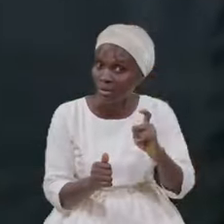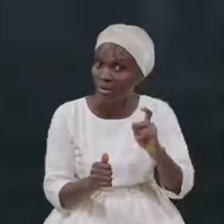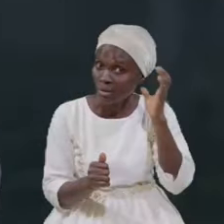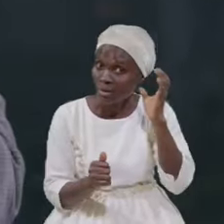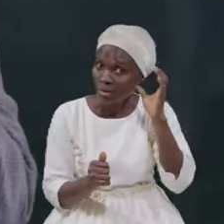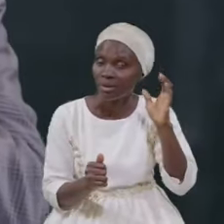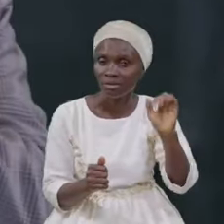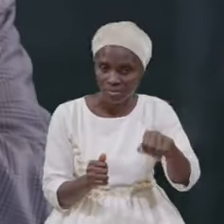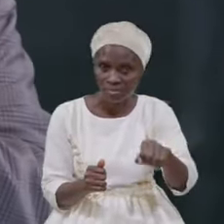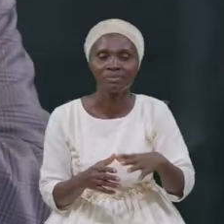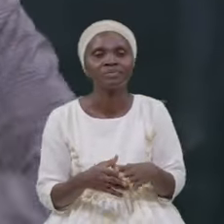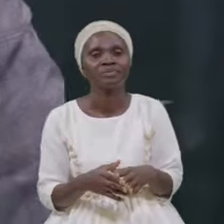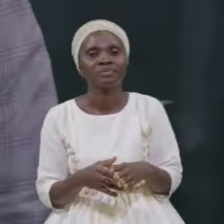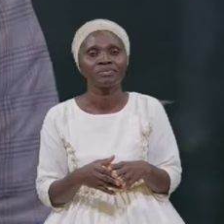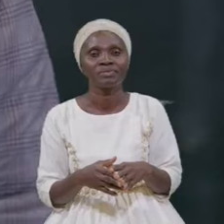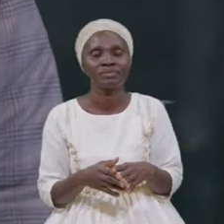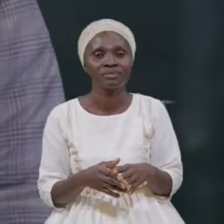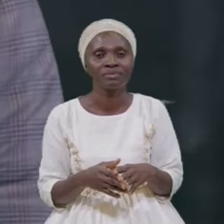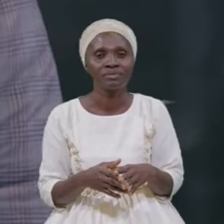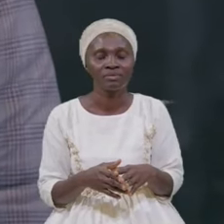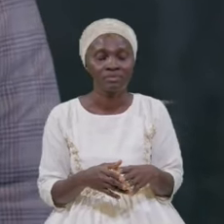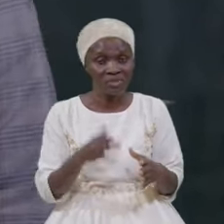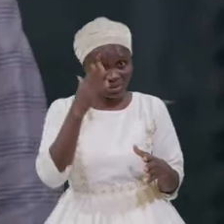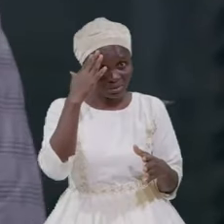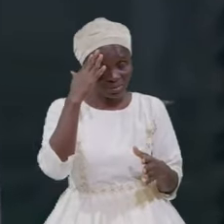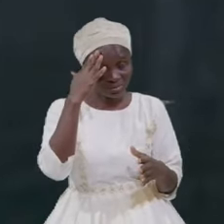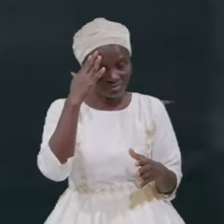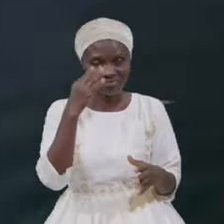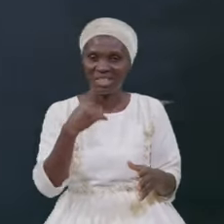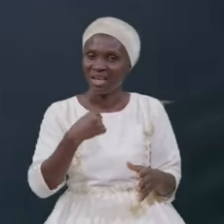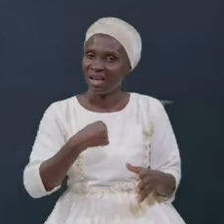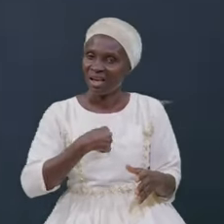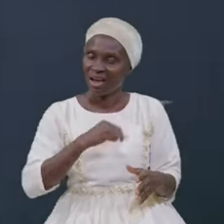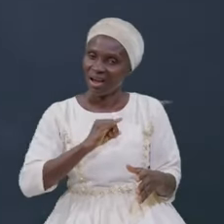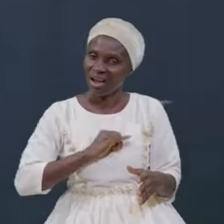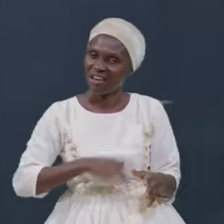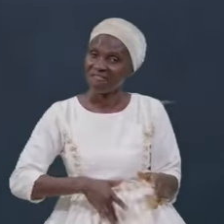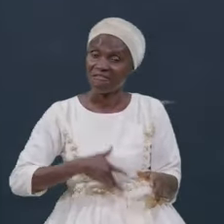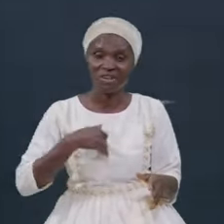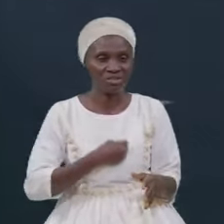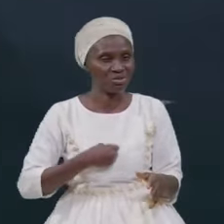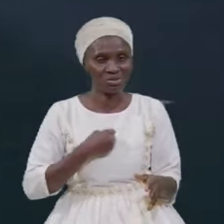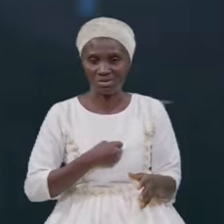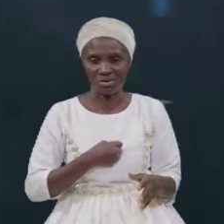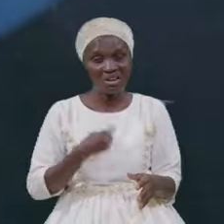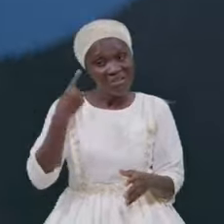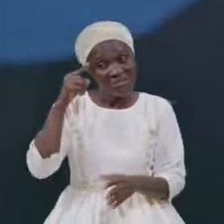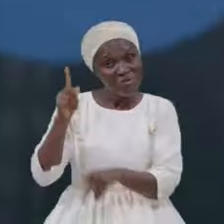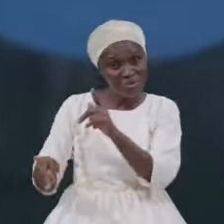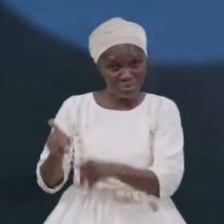Vous savez, je suis désolé pour ceux qui sont dans la religion. Vous